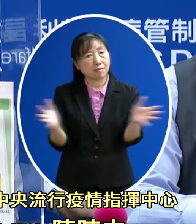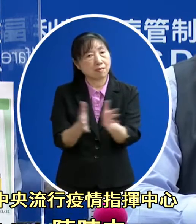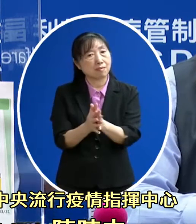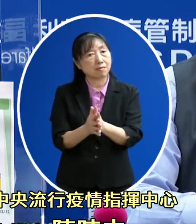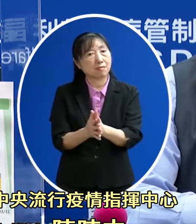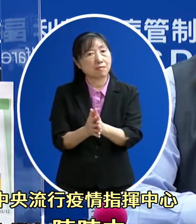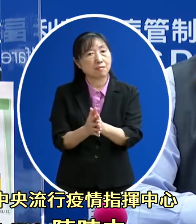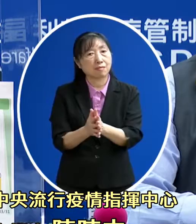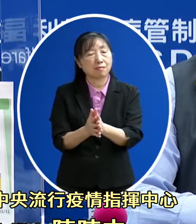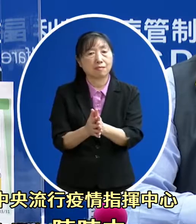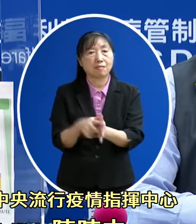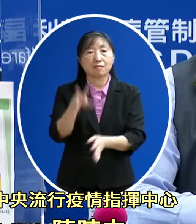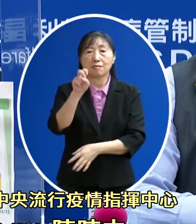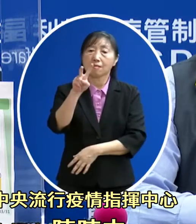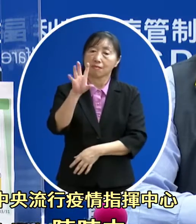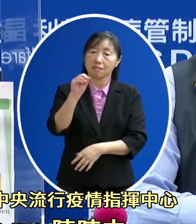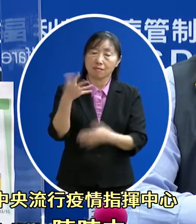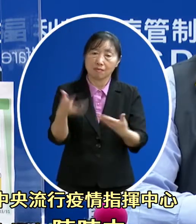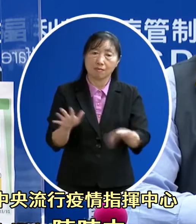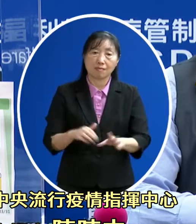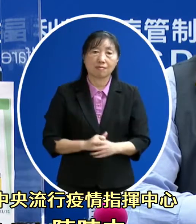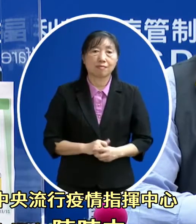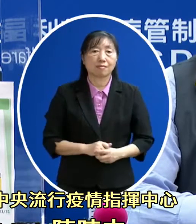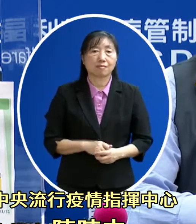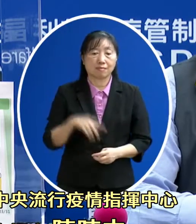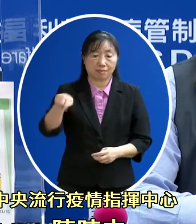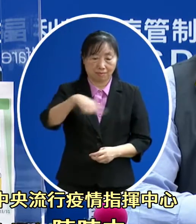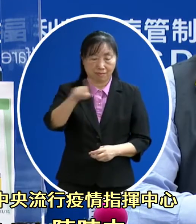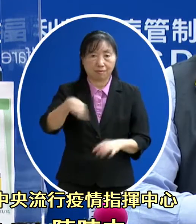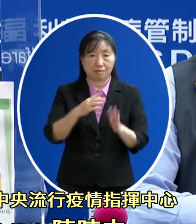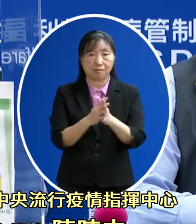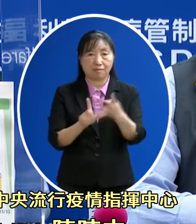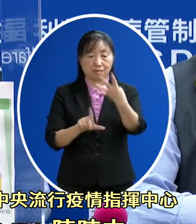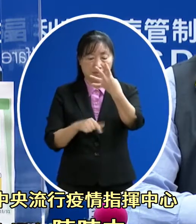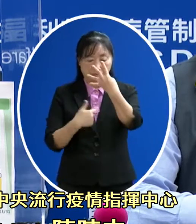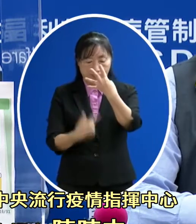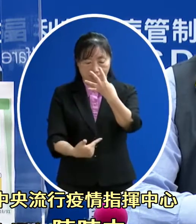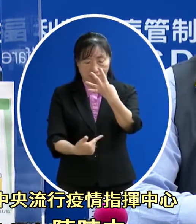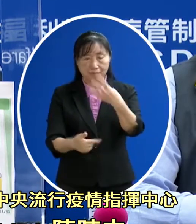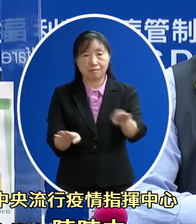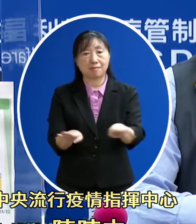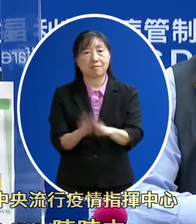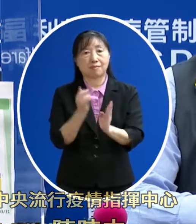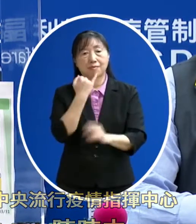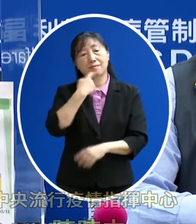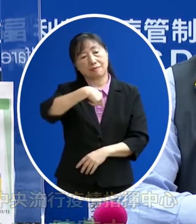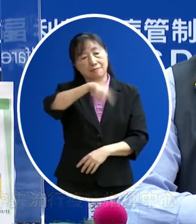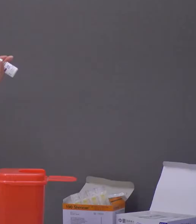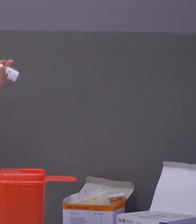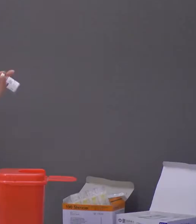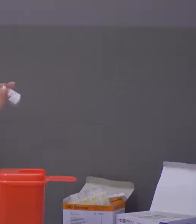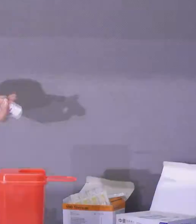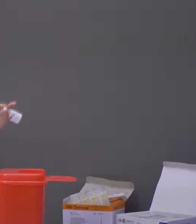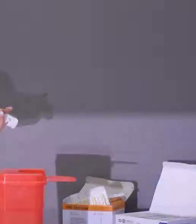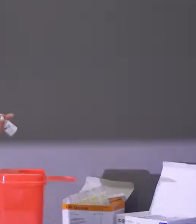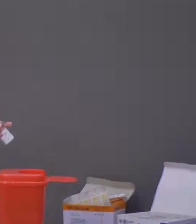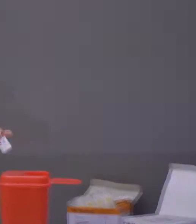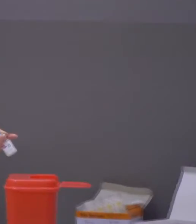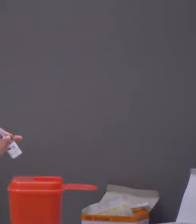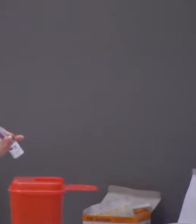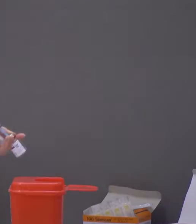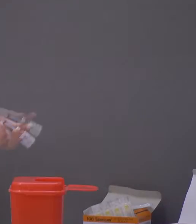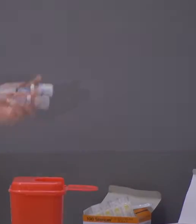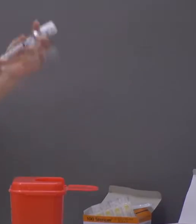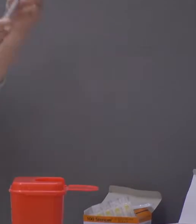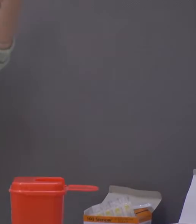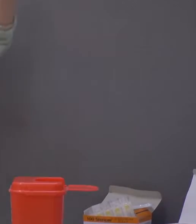多22万多，啊，那这些我们都是在4月6号开始可以来打疫苗。 由于目前国